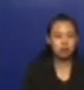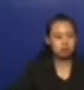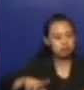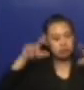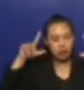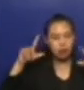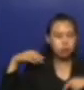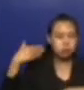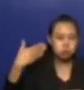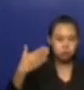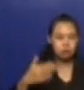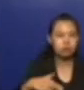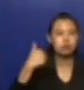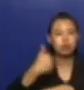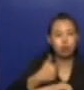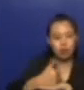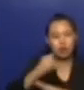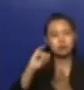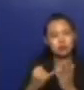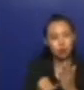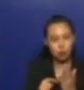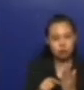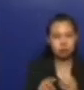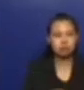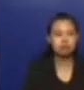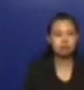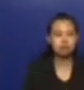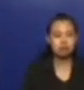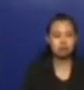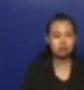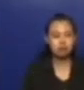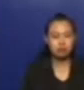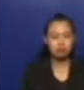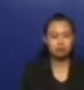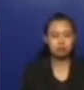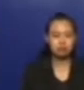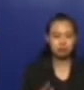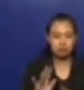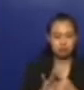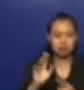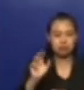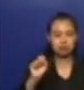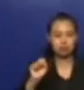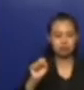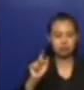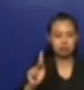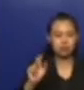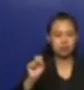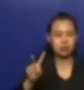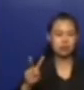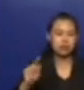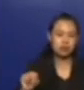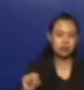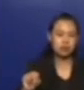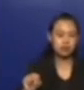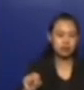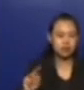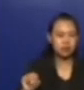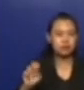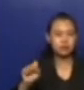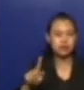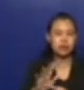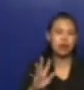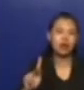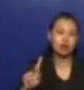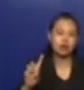ามีผู้ว่ารุ่นก่อนผู้ว่าเกษมศักดิ์แสนโพธิ์เกษียณไปหลายปีแล้ววันนี้มาผู้ว่าไกสอน